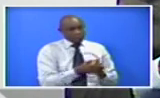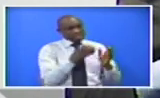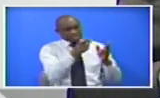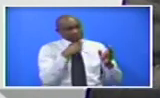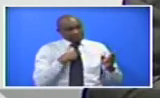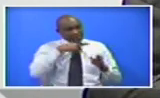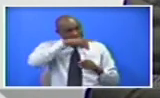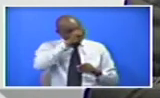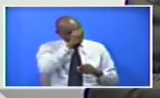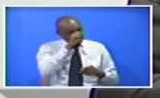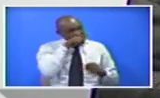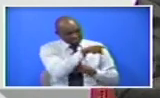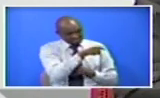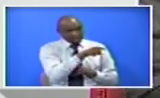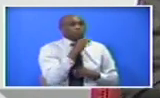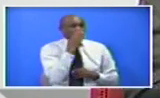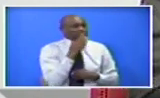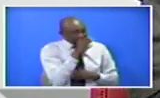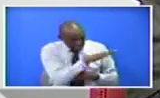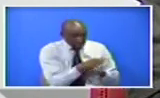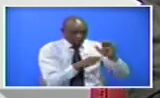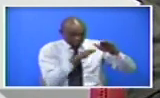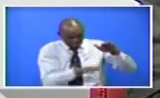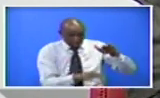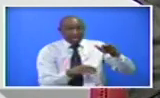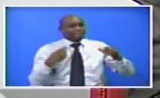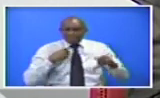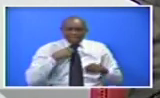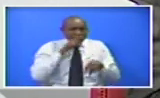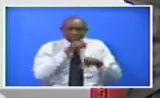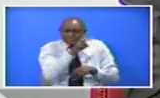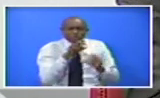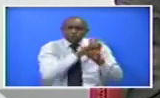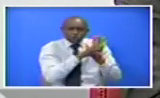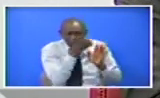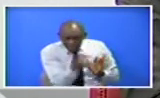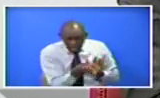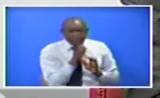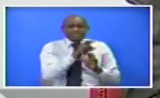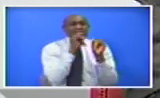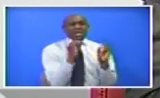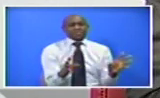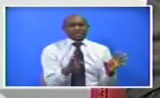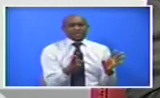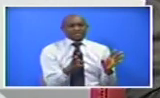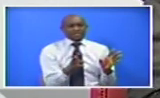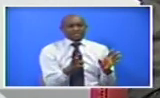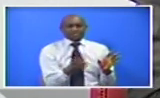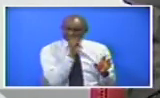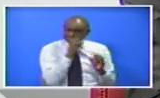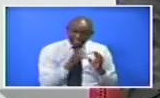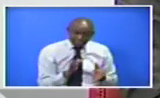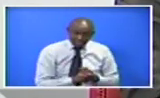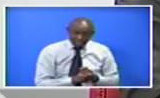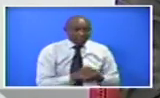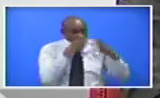Yes. Nilipoangalia katiba ile ambayo niko nayo sikuziona pale. Sawia na kiti pia cha waziri mkuu ambapo hakipo. Ni